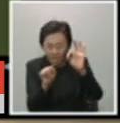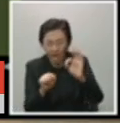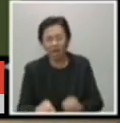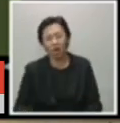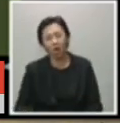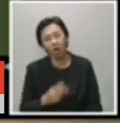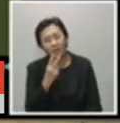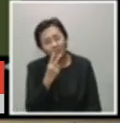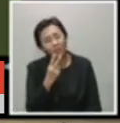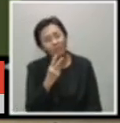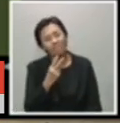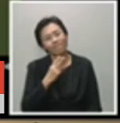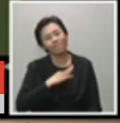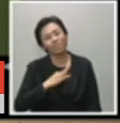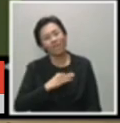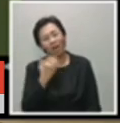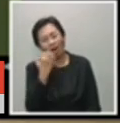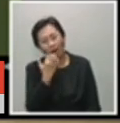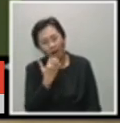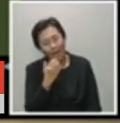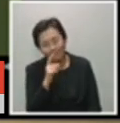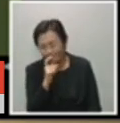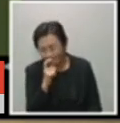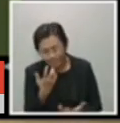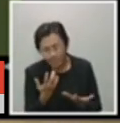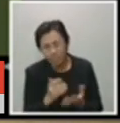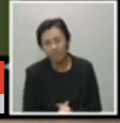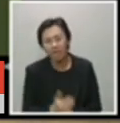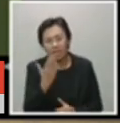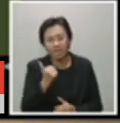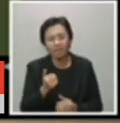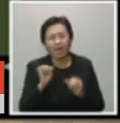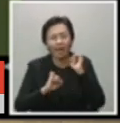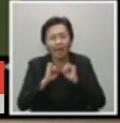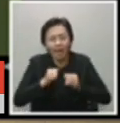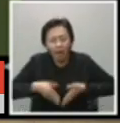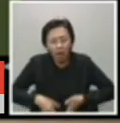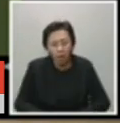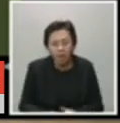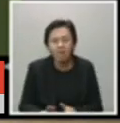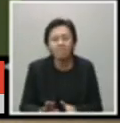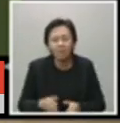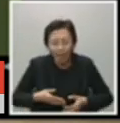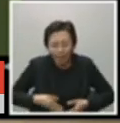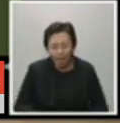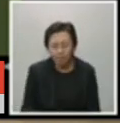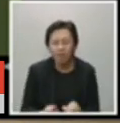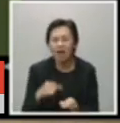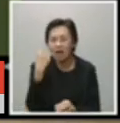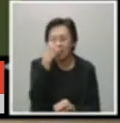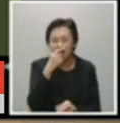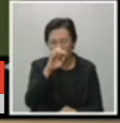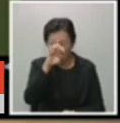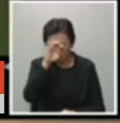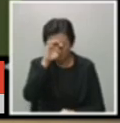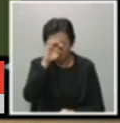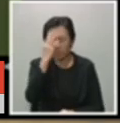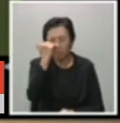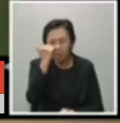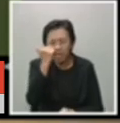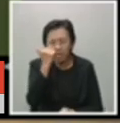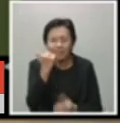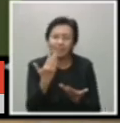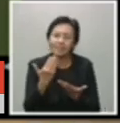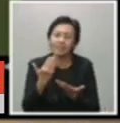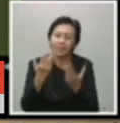ม่ออกเลยค่ะแล้วก็หายสงสัยใช่ไหมคะว่าทำไมทารกคนเมื่อสักครู่ถึงทำหน้าโกรธมากที่จะต้องอยู่ภายใต้การนำประเท